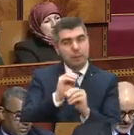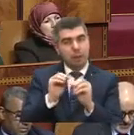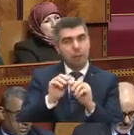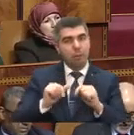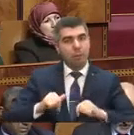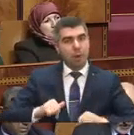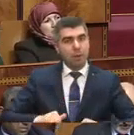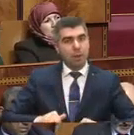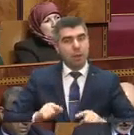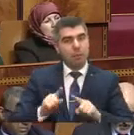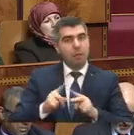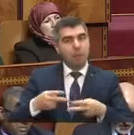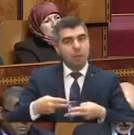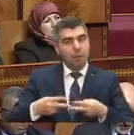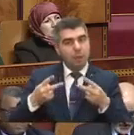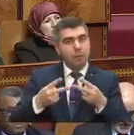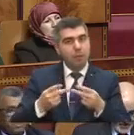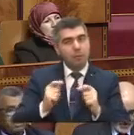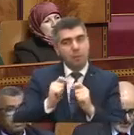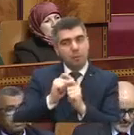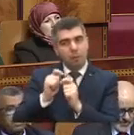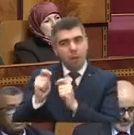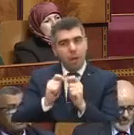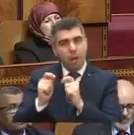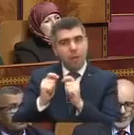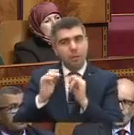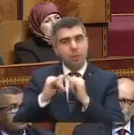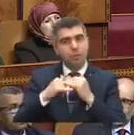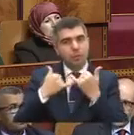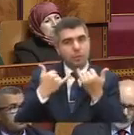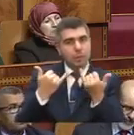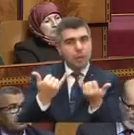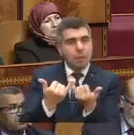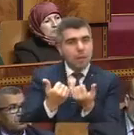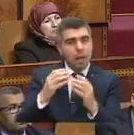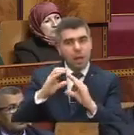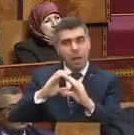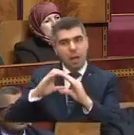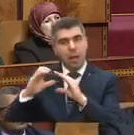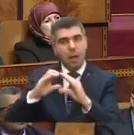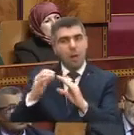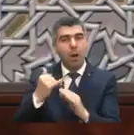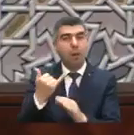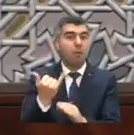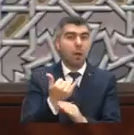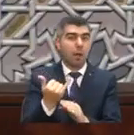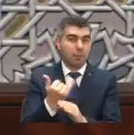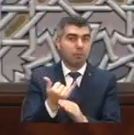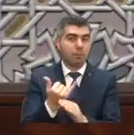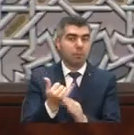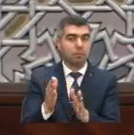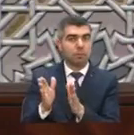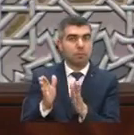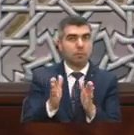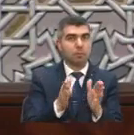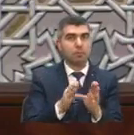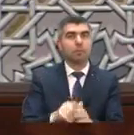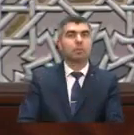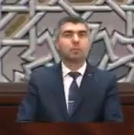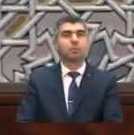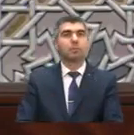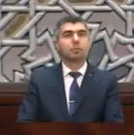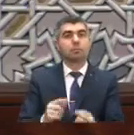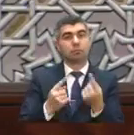منكم تجويده عبر المزيد من التشاور ومواصلة الحوار مع كافة الشركاء. شكرا. شكرا. هل هناك من